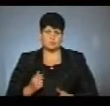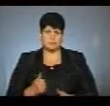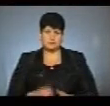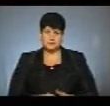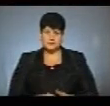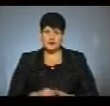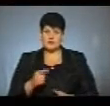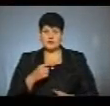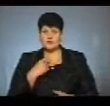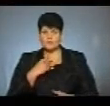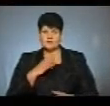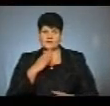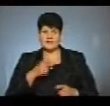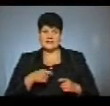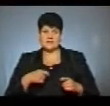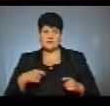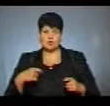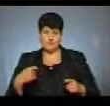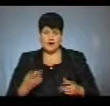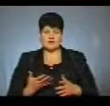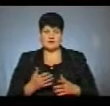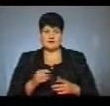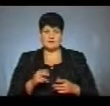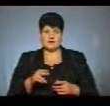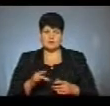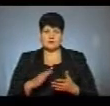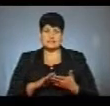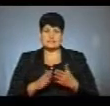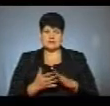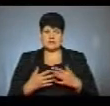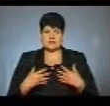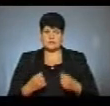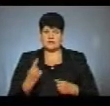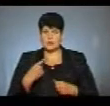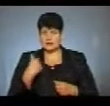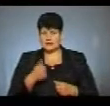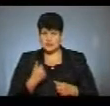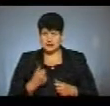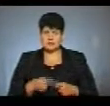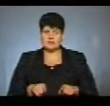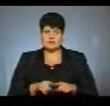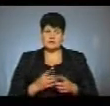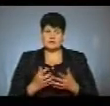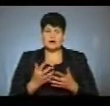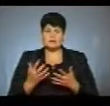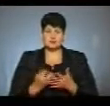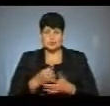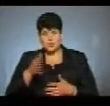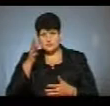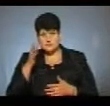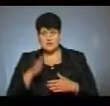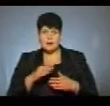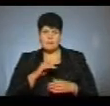словами Тетяни Лацік, відтермінування від призову надається у зв'язку зі станом здоров'я на один рік, також для здобуття освіти та